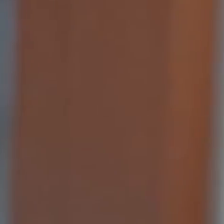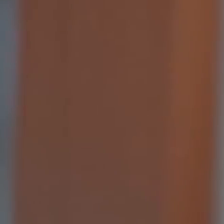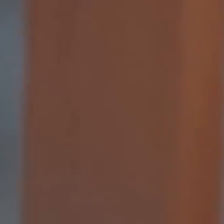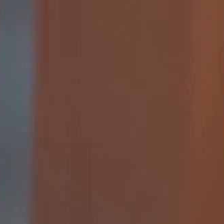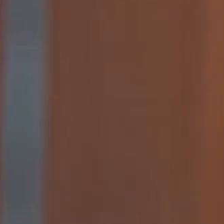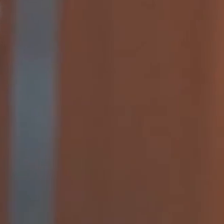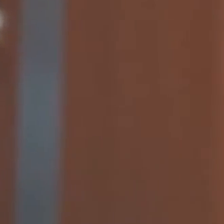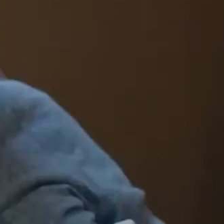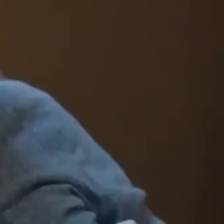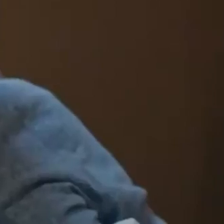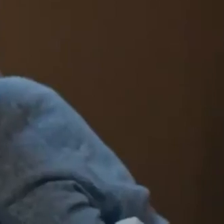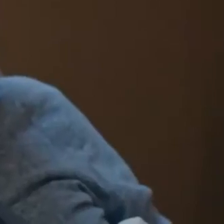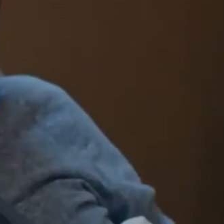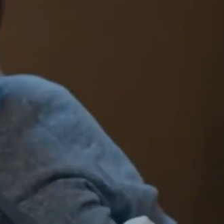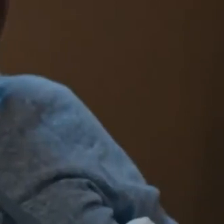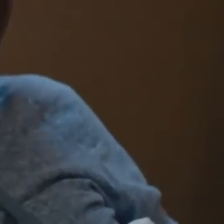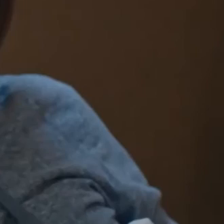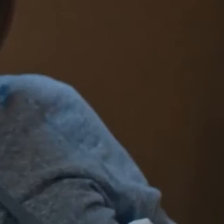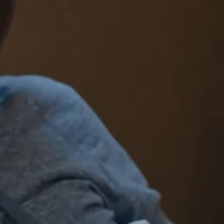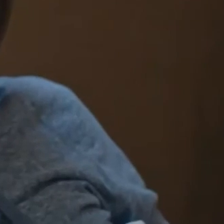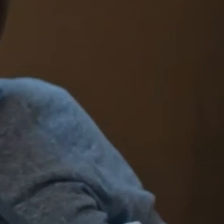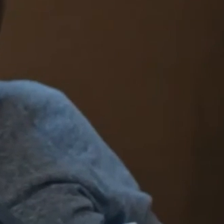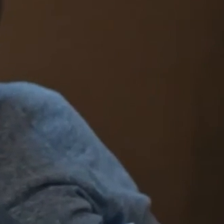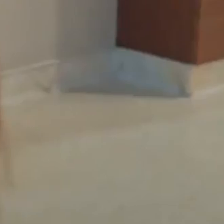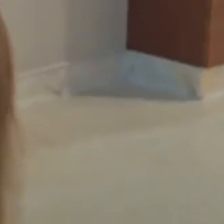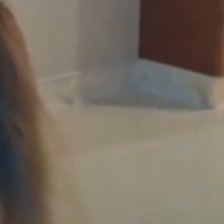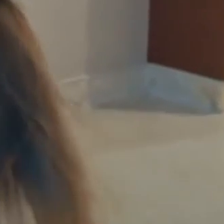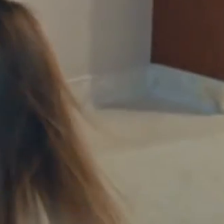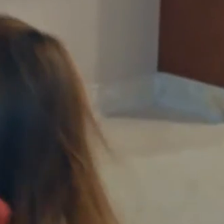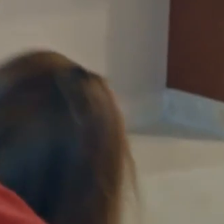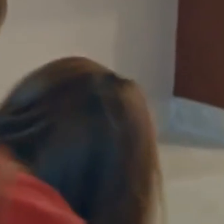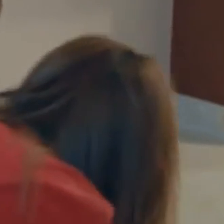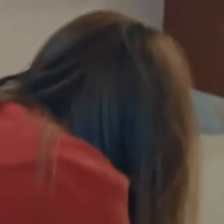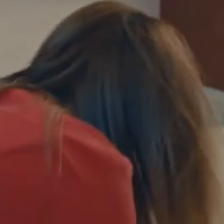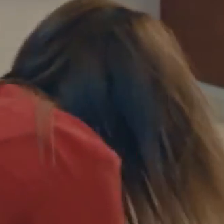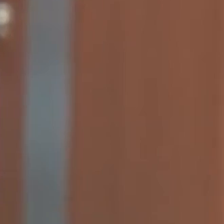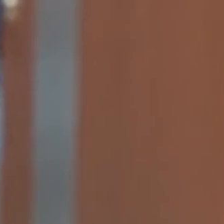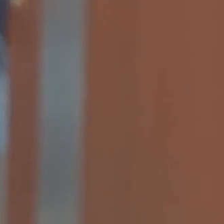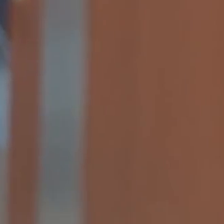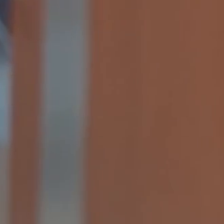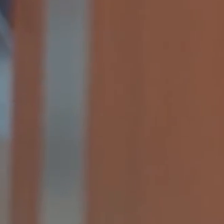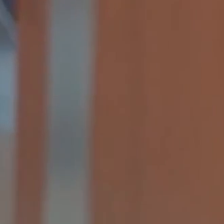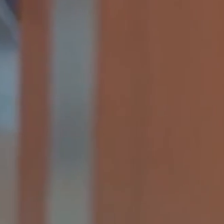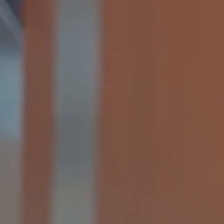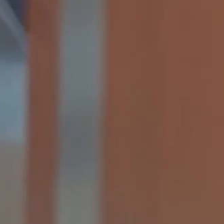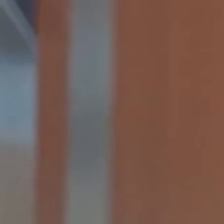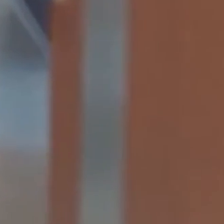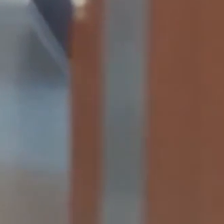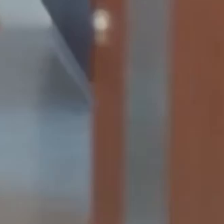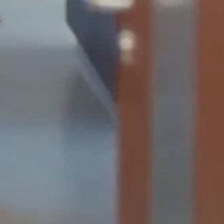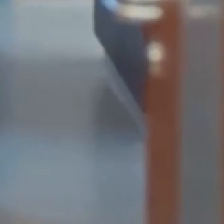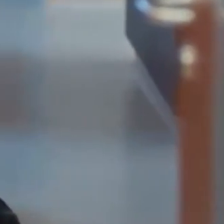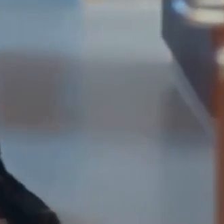birlikte ikili yere düştüler. Safiye kaygıyla kımıldandı. Yerde Leyla ile Stefan arasında tabancayı alma mücadelesi